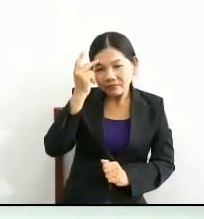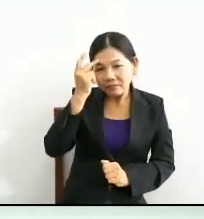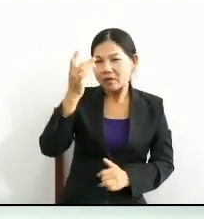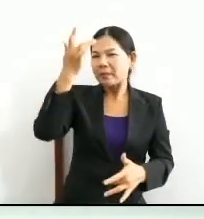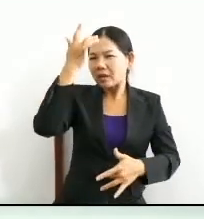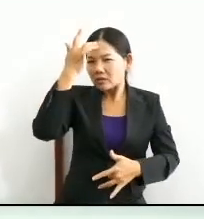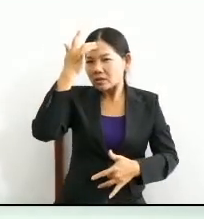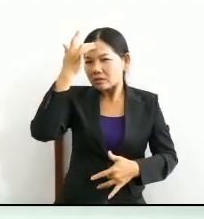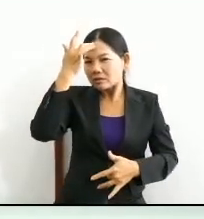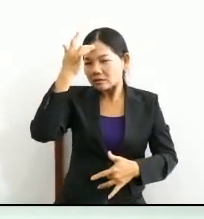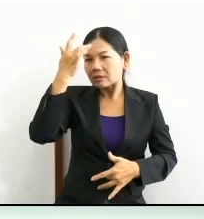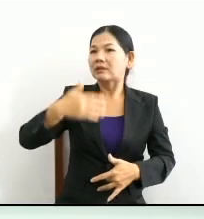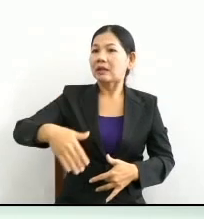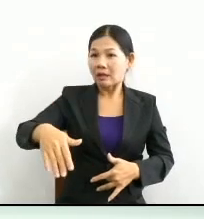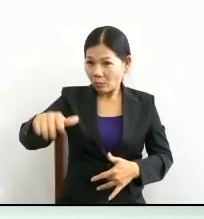na